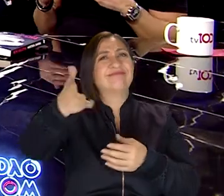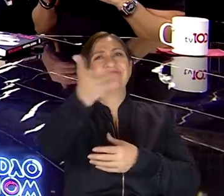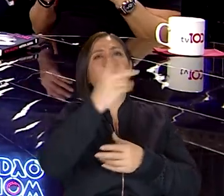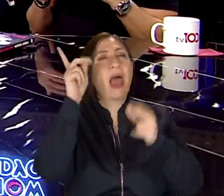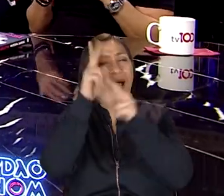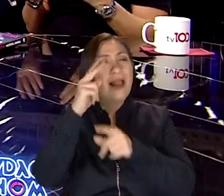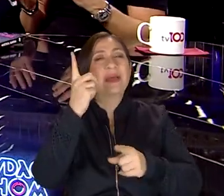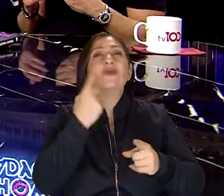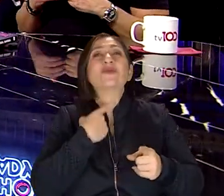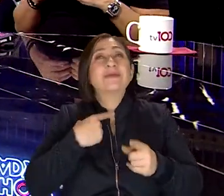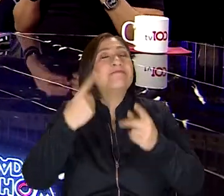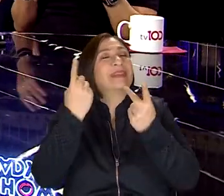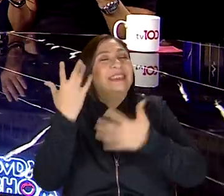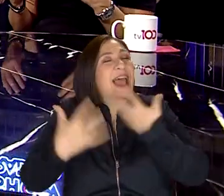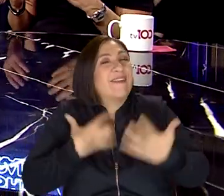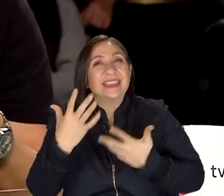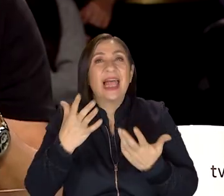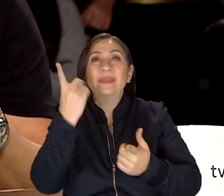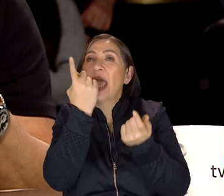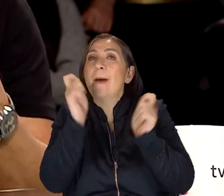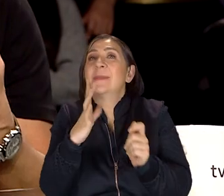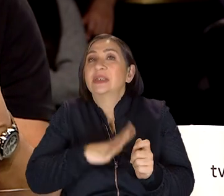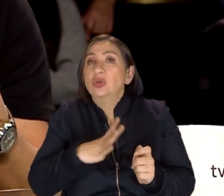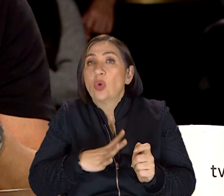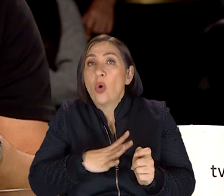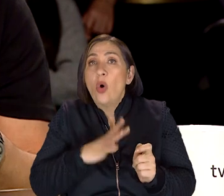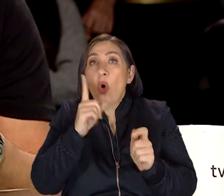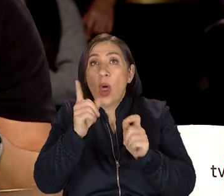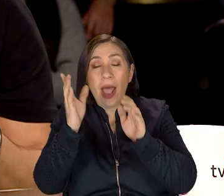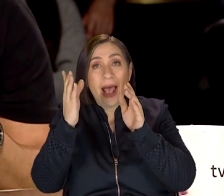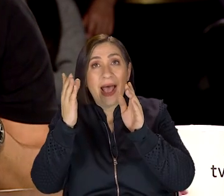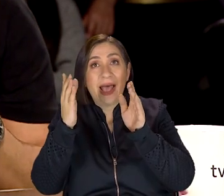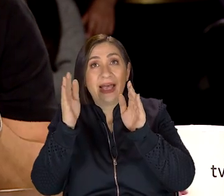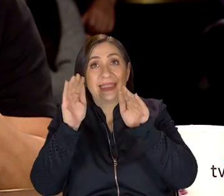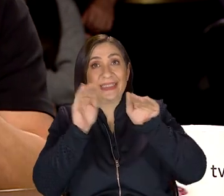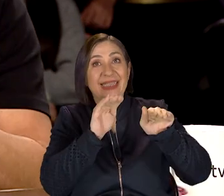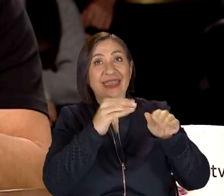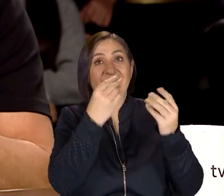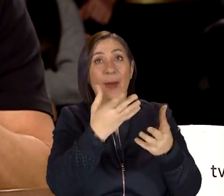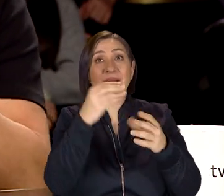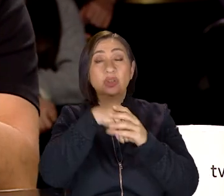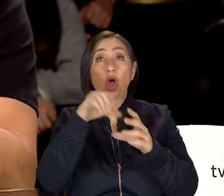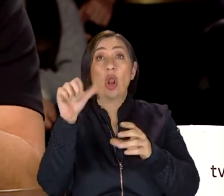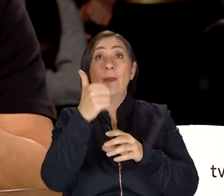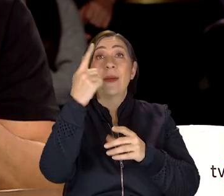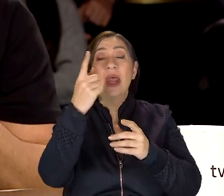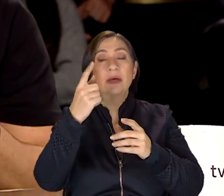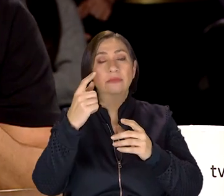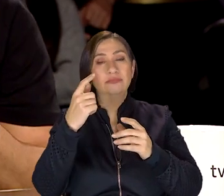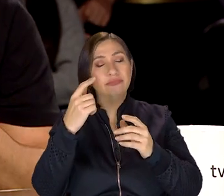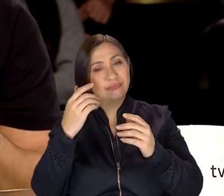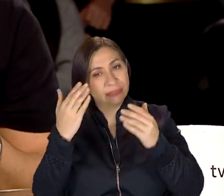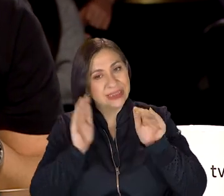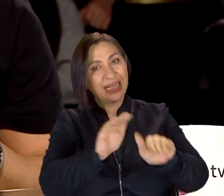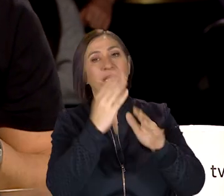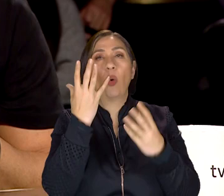umutla, belki bir istek ve şevkle bir şeyler yapmak istiyor. Oraya yönelik önemli bir motivasyon kaynağı olduğunu,